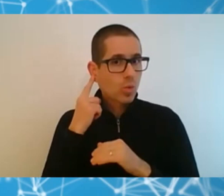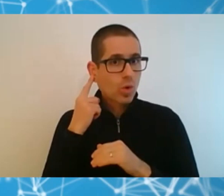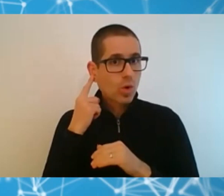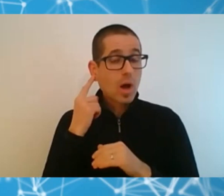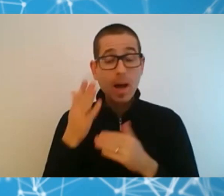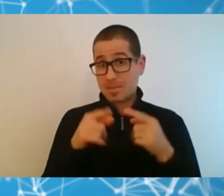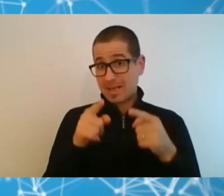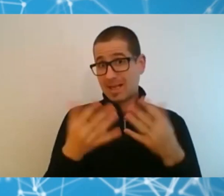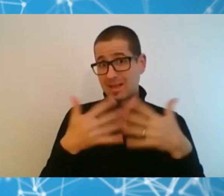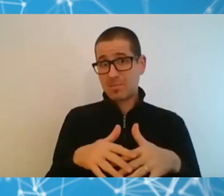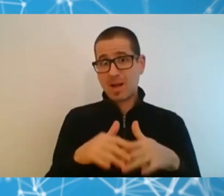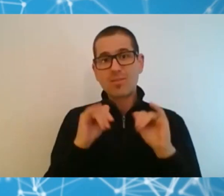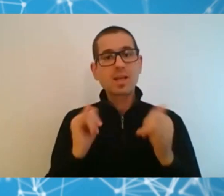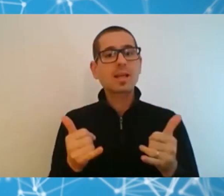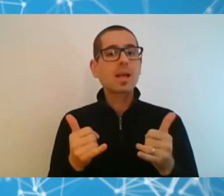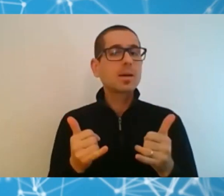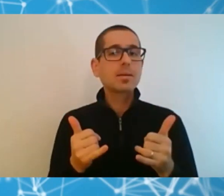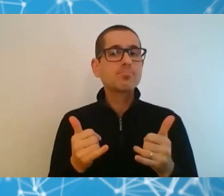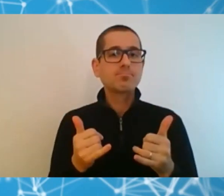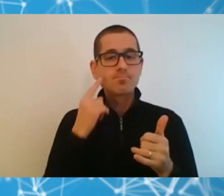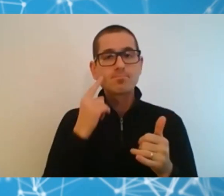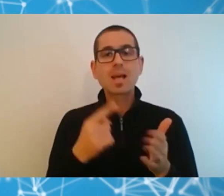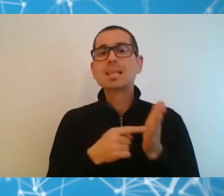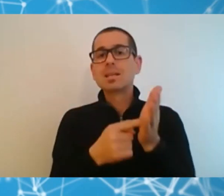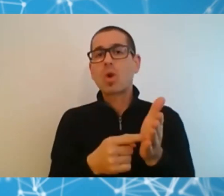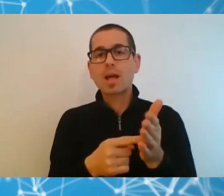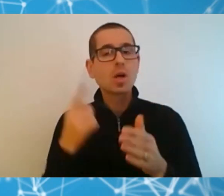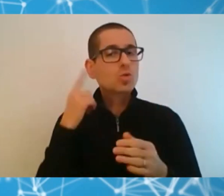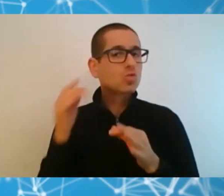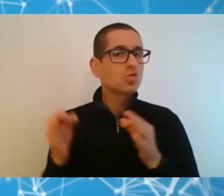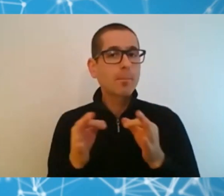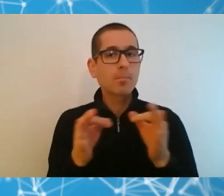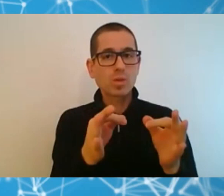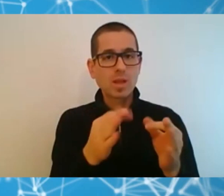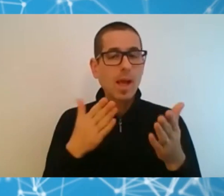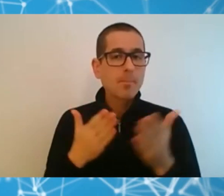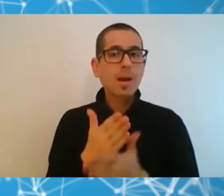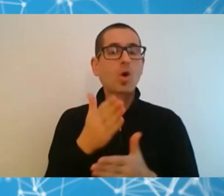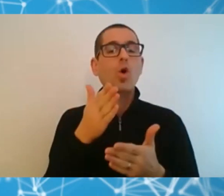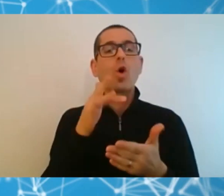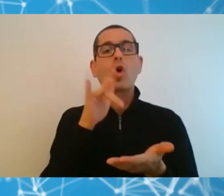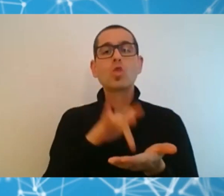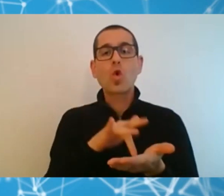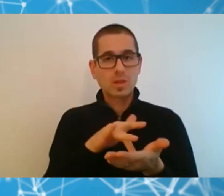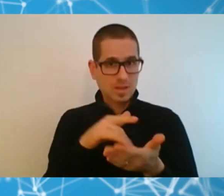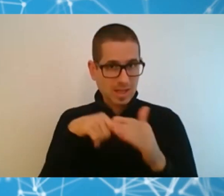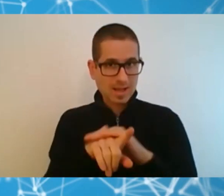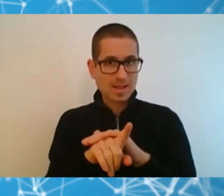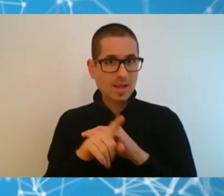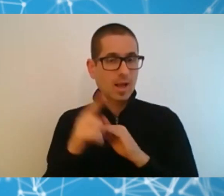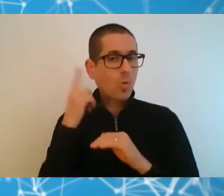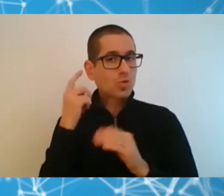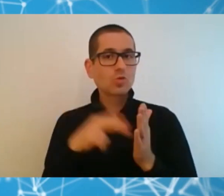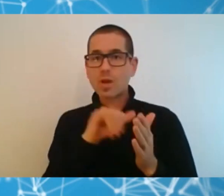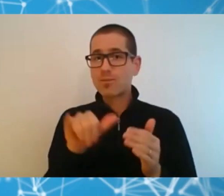tej napravi gre pač stimulacija slušne poti preko notranjega ušesa še vedno. Tudi če je